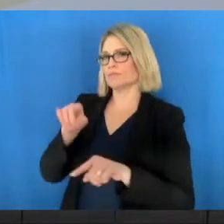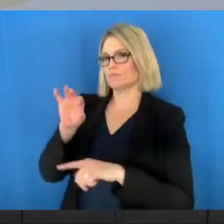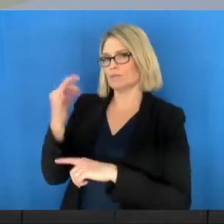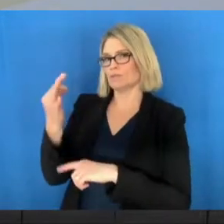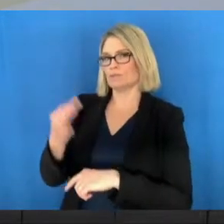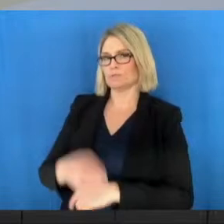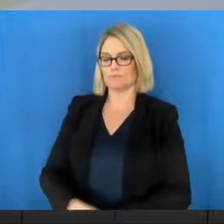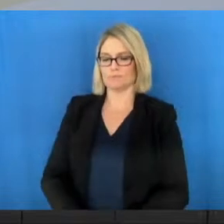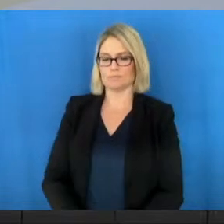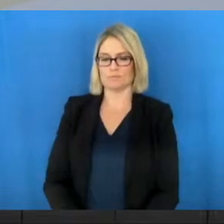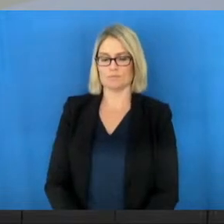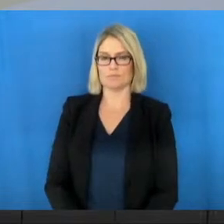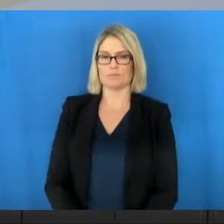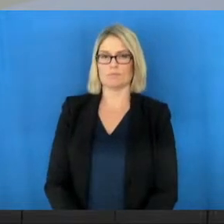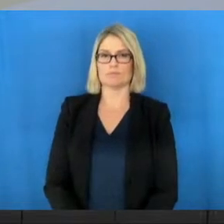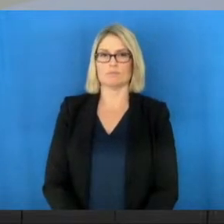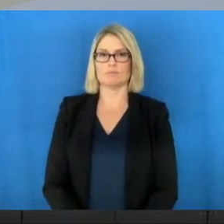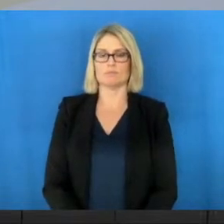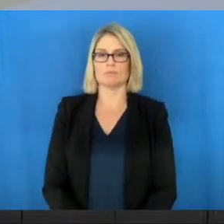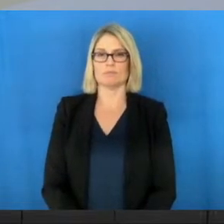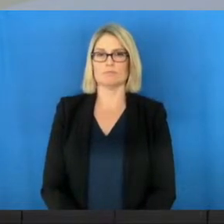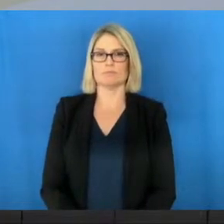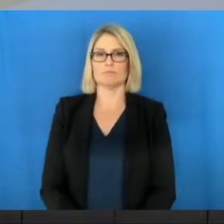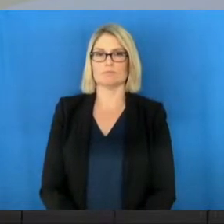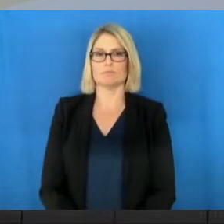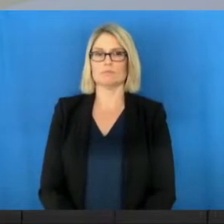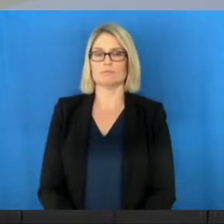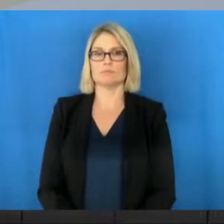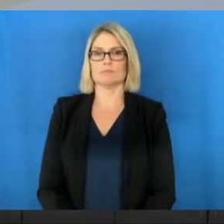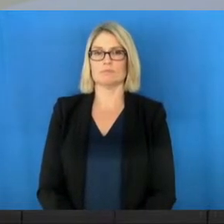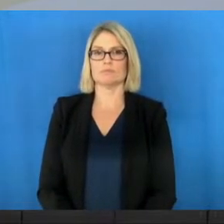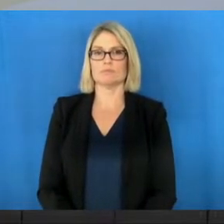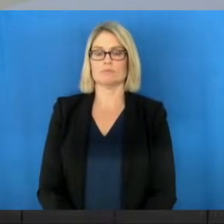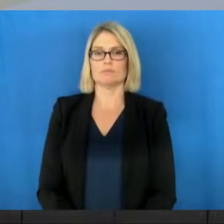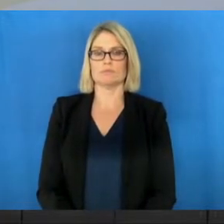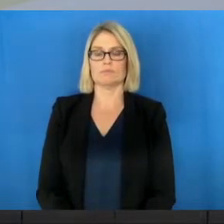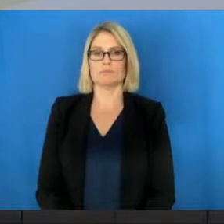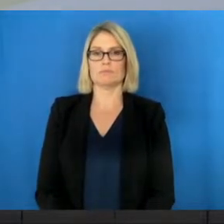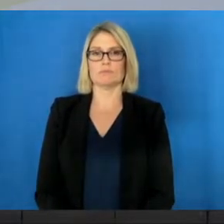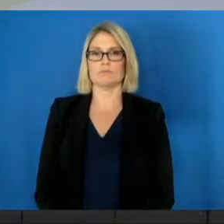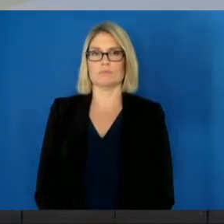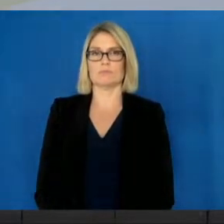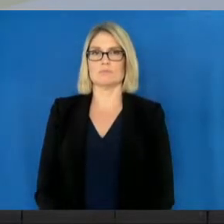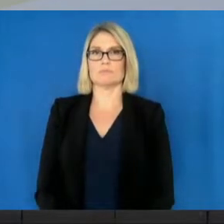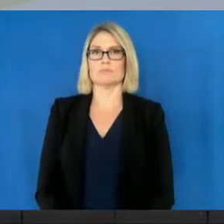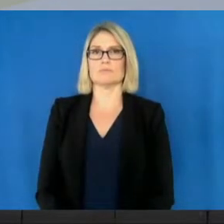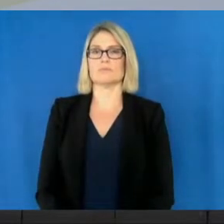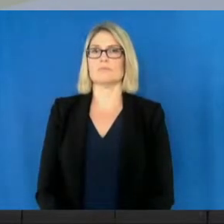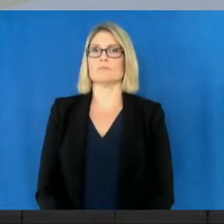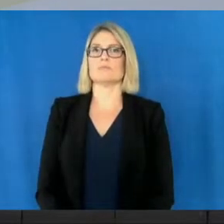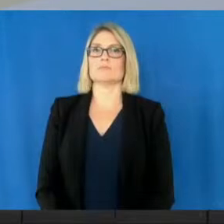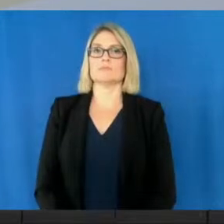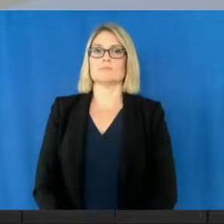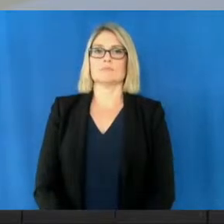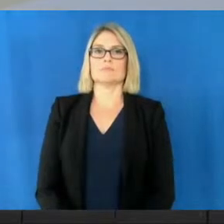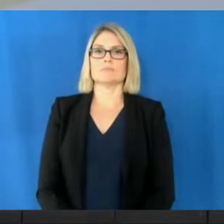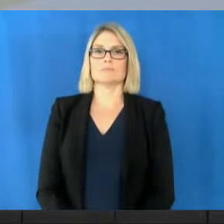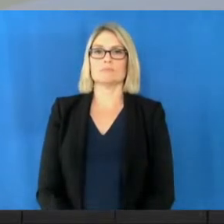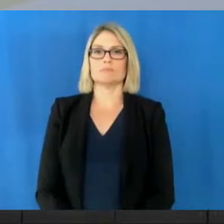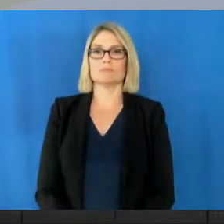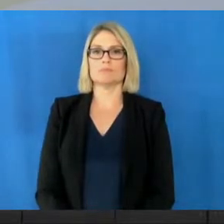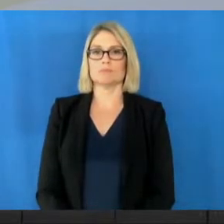question. On est plus strict à propos des règlements vraiment